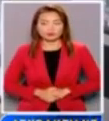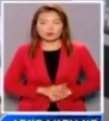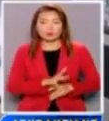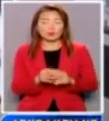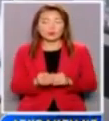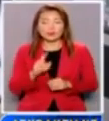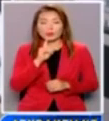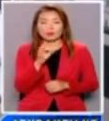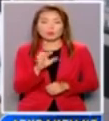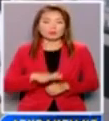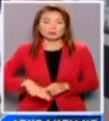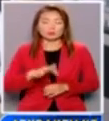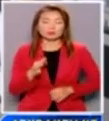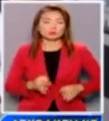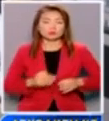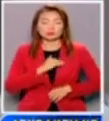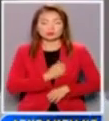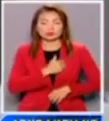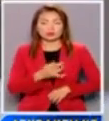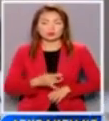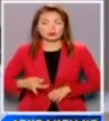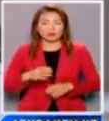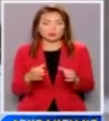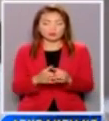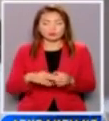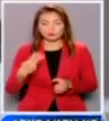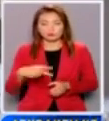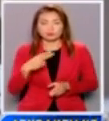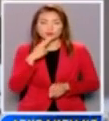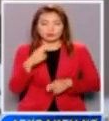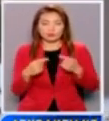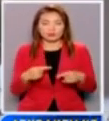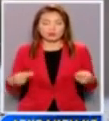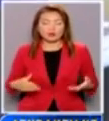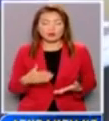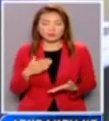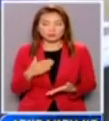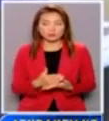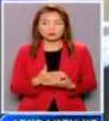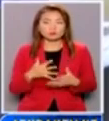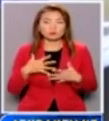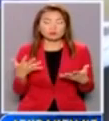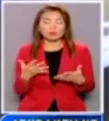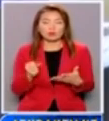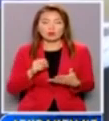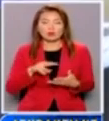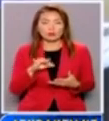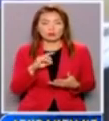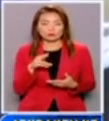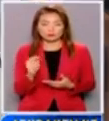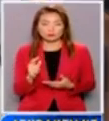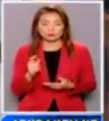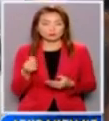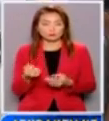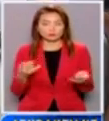жыл басынан бері облыстық жеке сот орындаушылар өңірлік палатасына 20-дан астам арыз келіп түскен. Басым көпшілігі алимент өндіру.